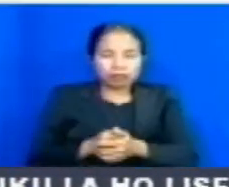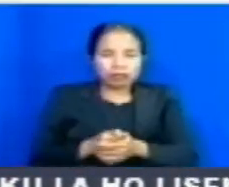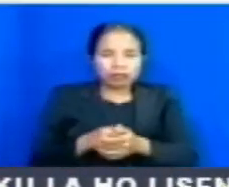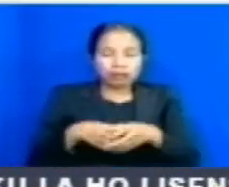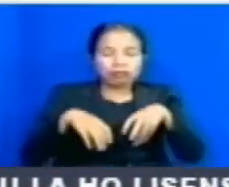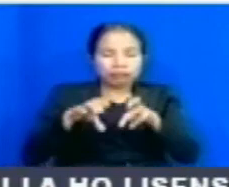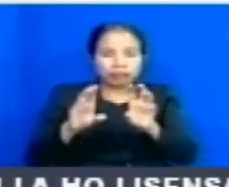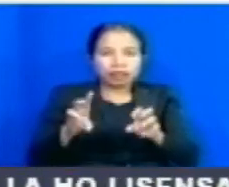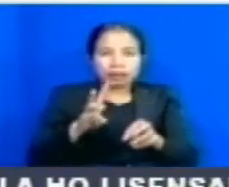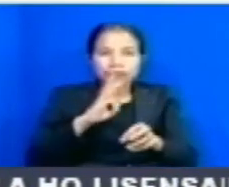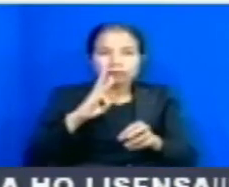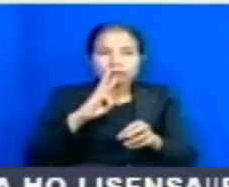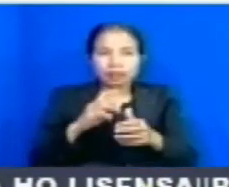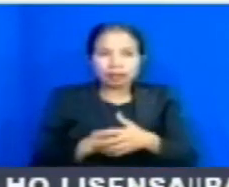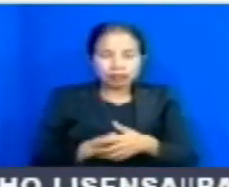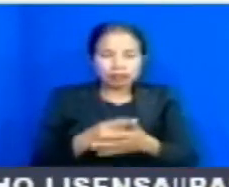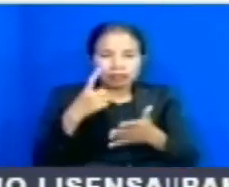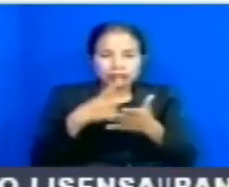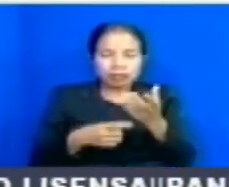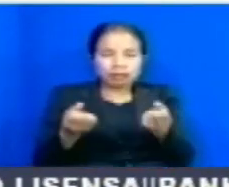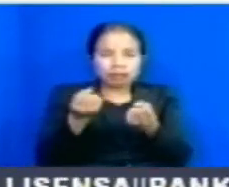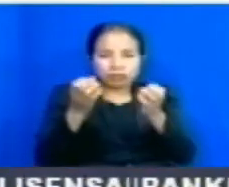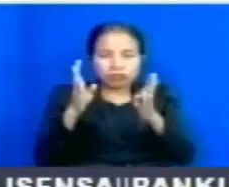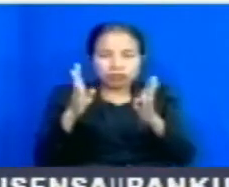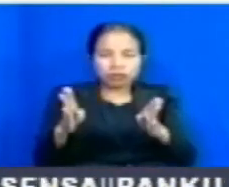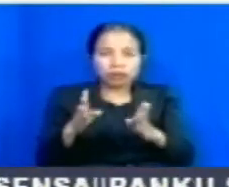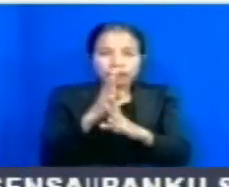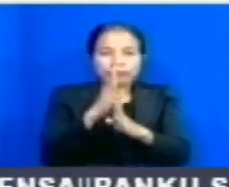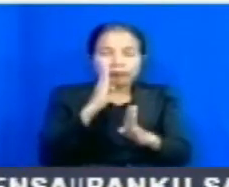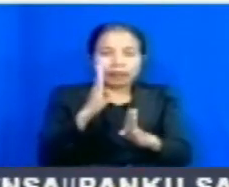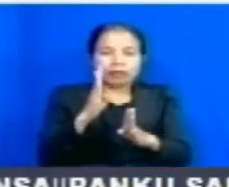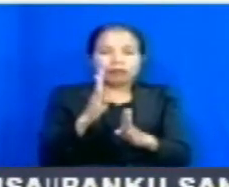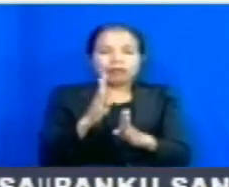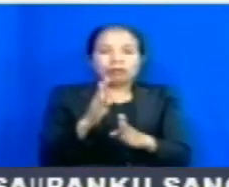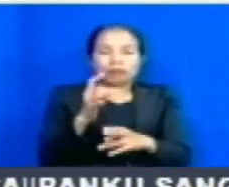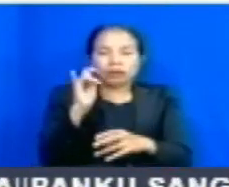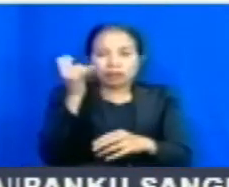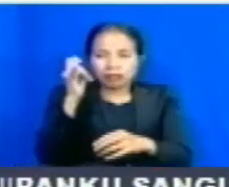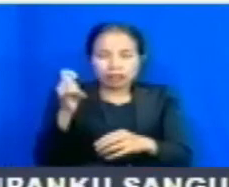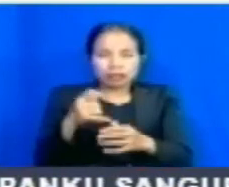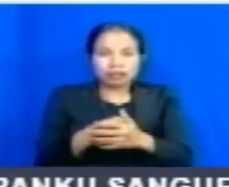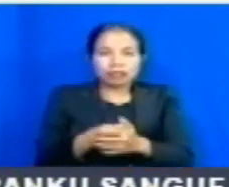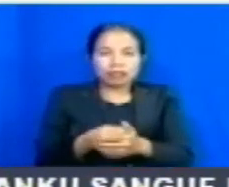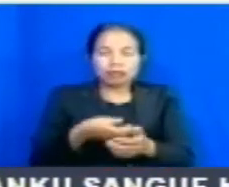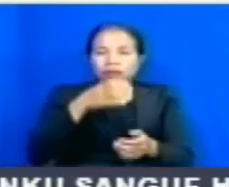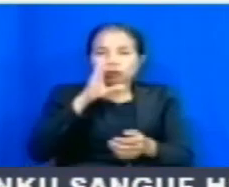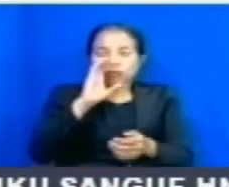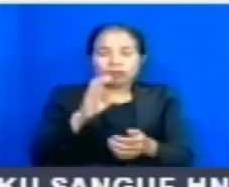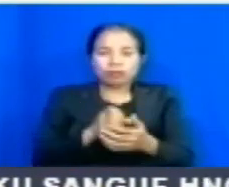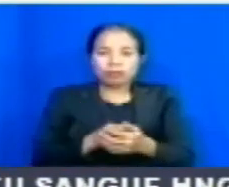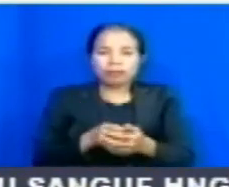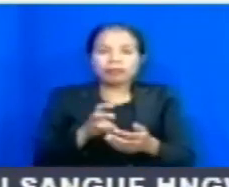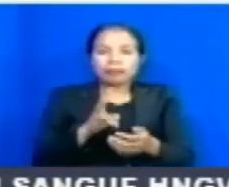B, buat nebe bang konduktor B mo sira mikrolet, taxi, sira atu konsumune ne kan level fan